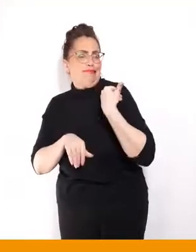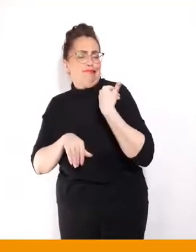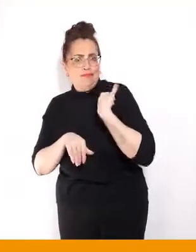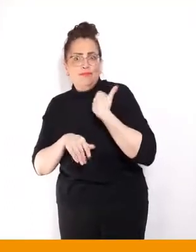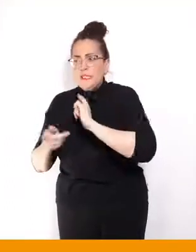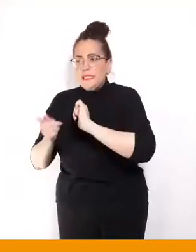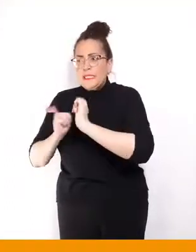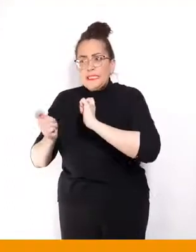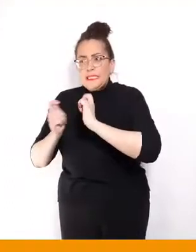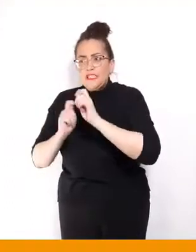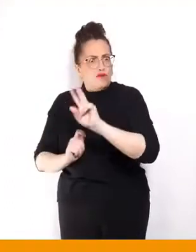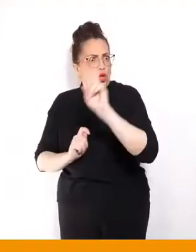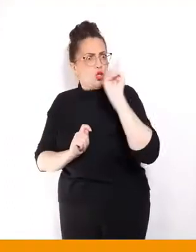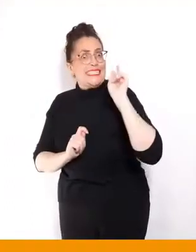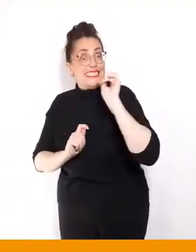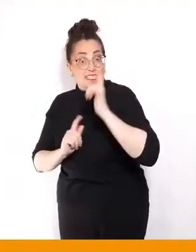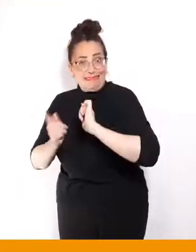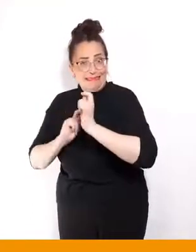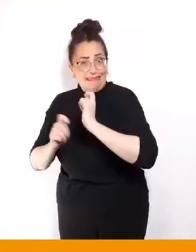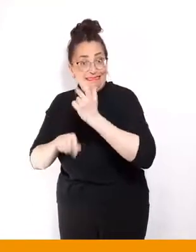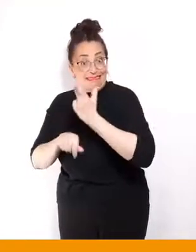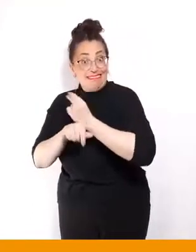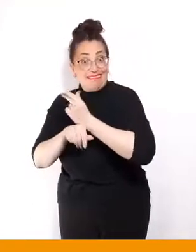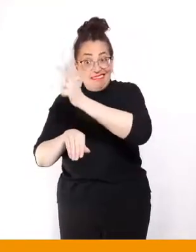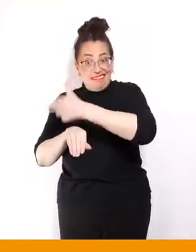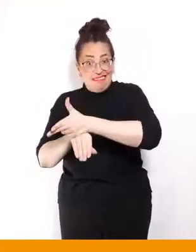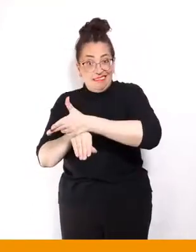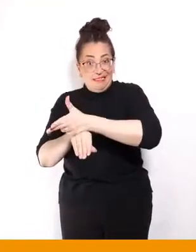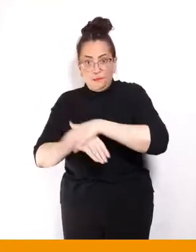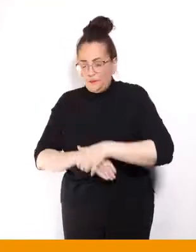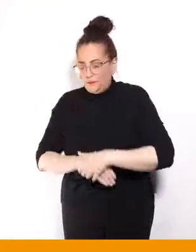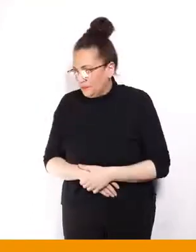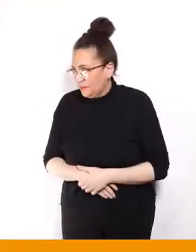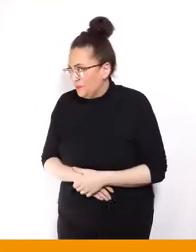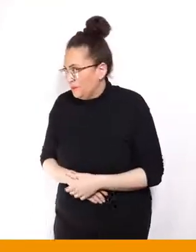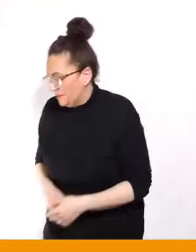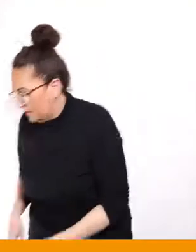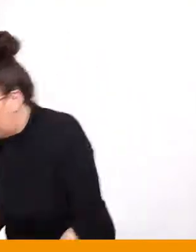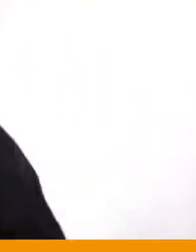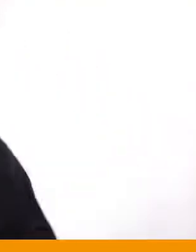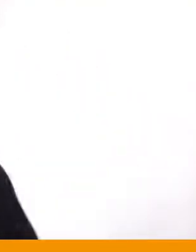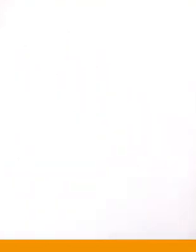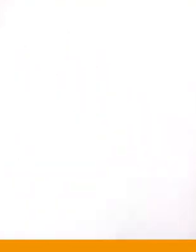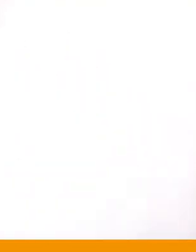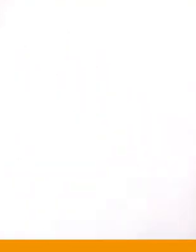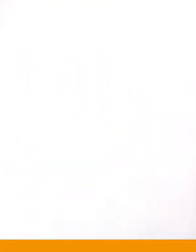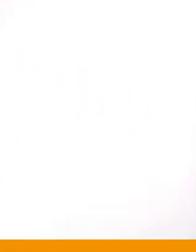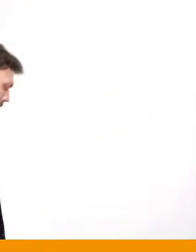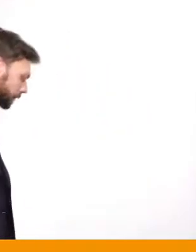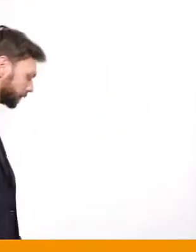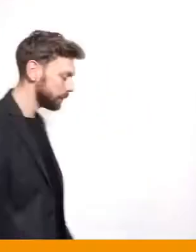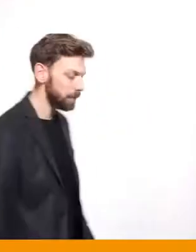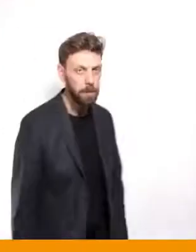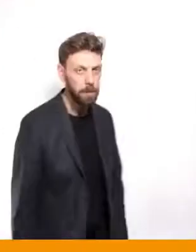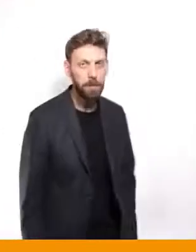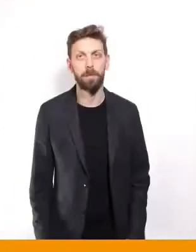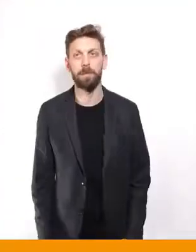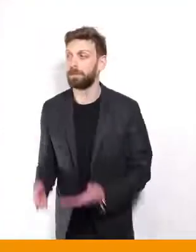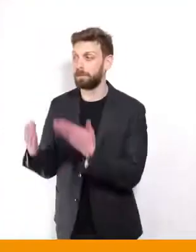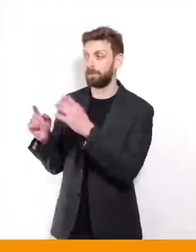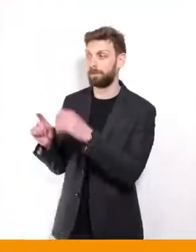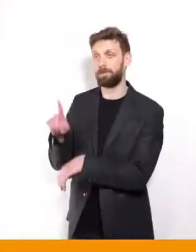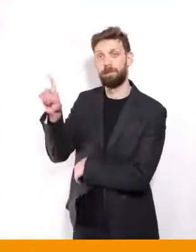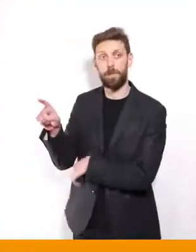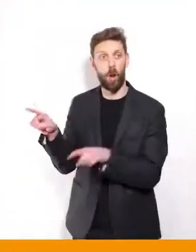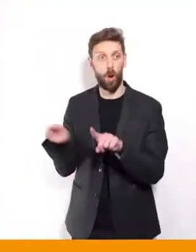lui vendredi dernier. Et comme avec tous les candidats, j'ai commencé l'entretien par lui demander